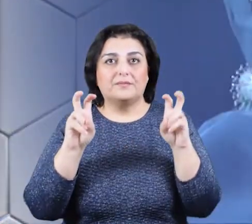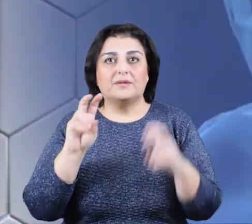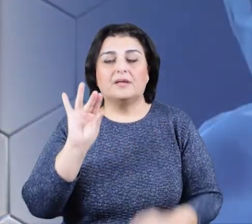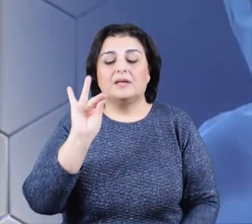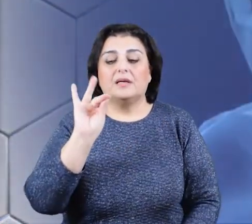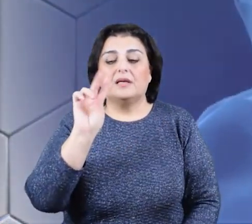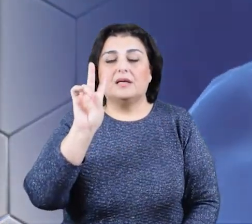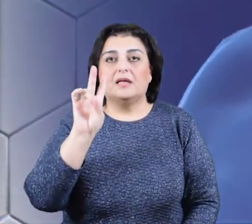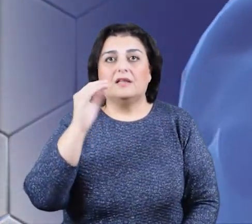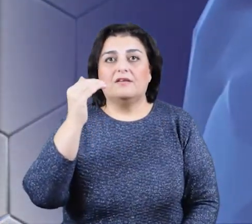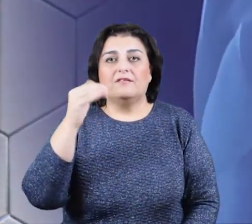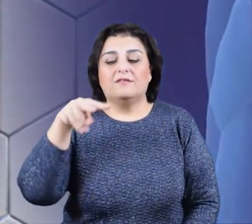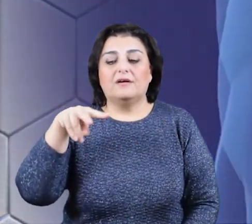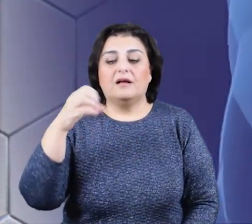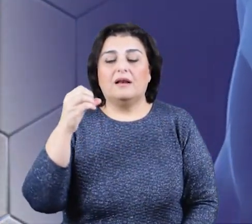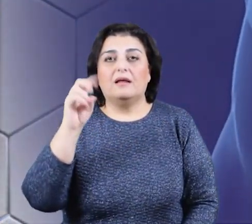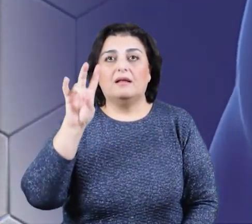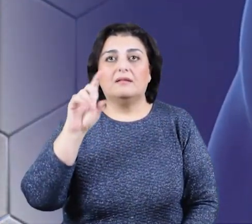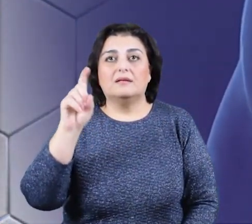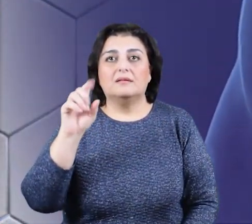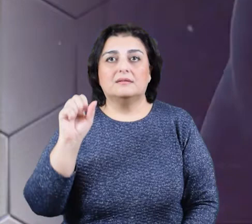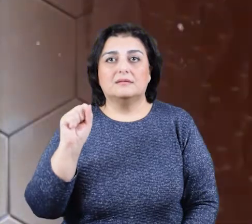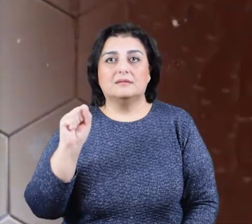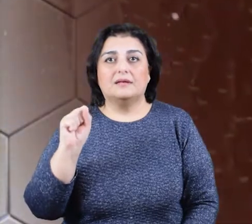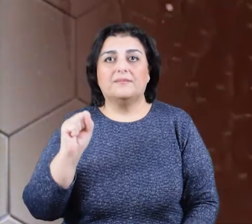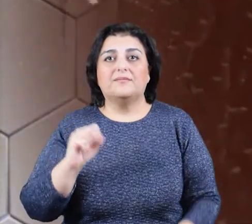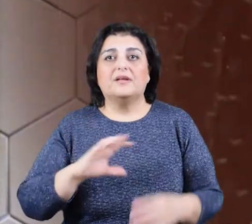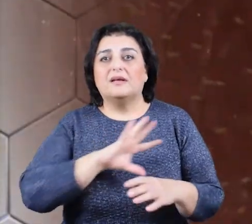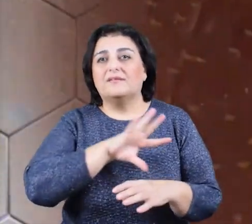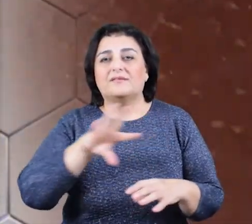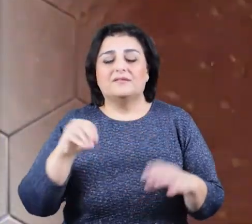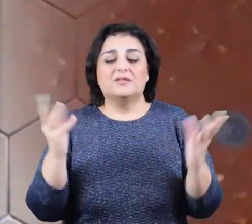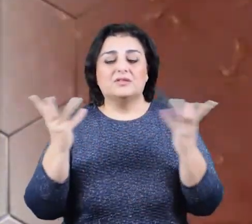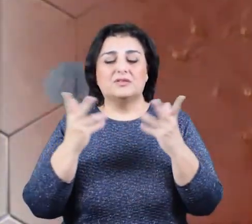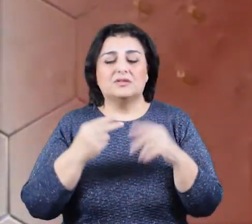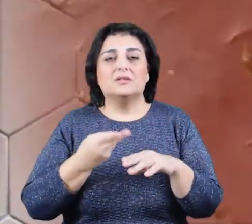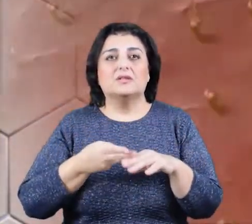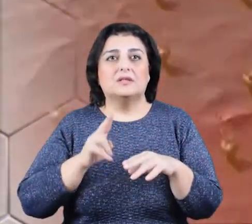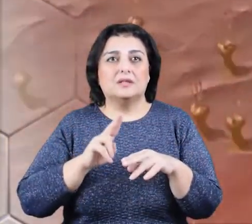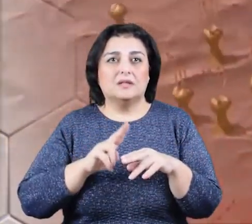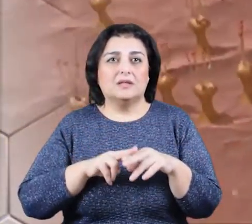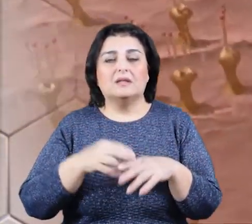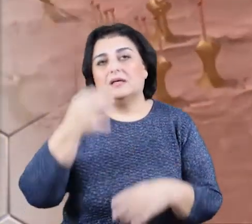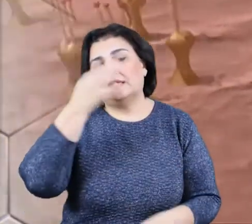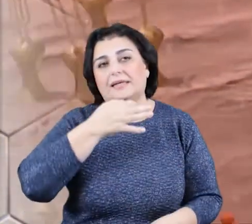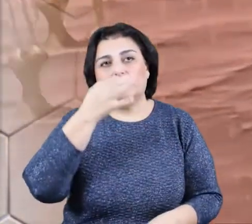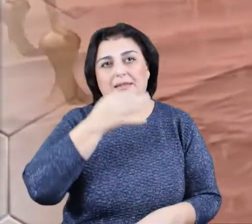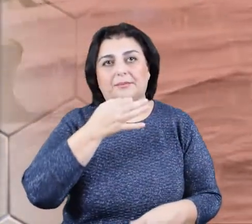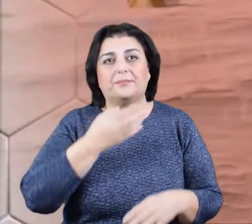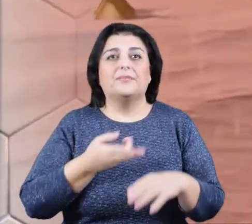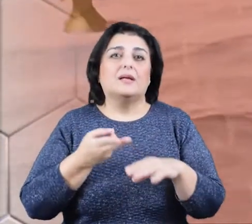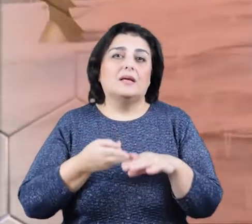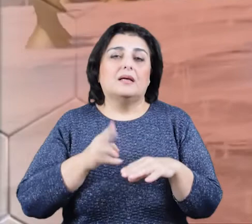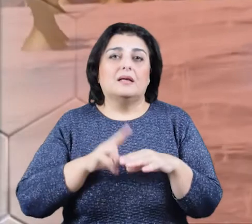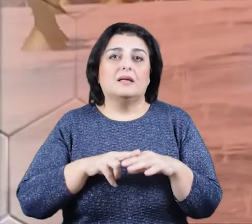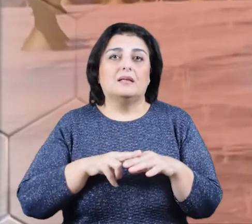ən təhlükəlisi influenza virusudur ki, ümumi olaraq bunu biz mövsümi qrip xəstəliyi kimi qrip deyə adlandırırıq,